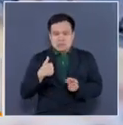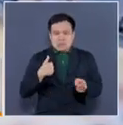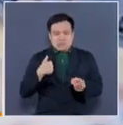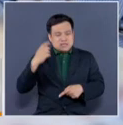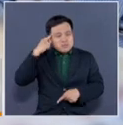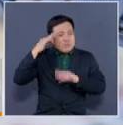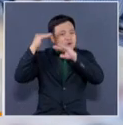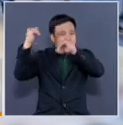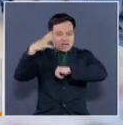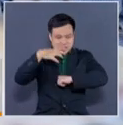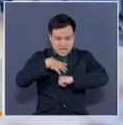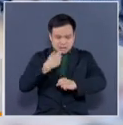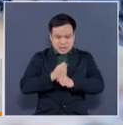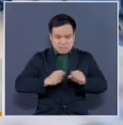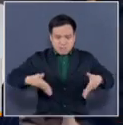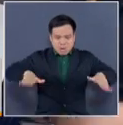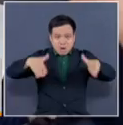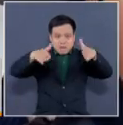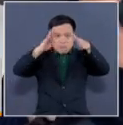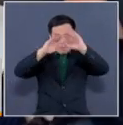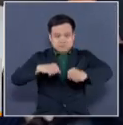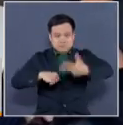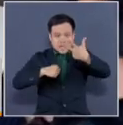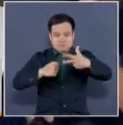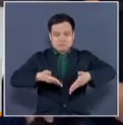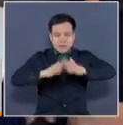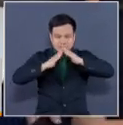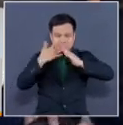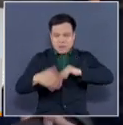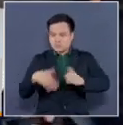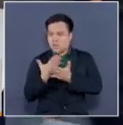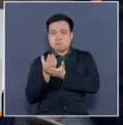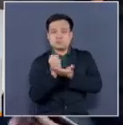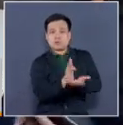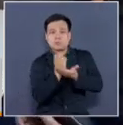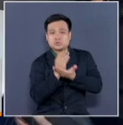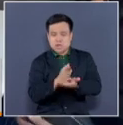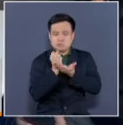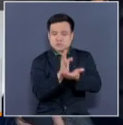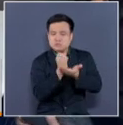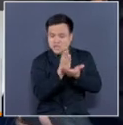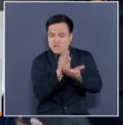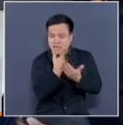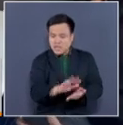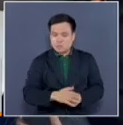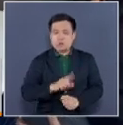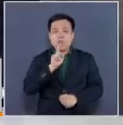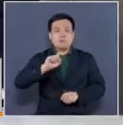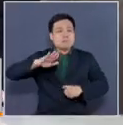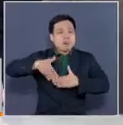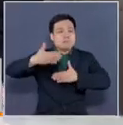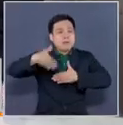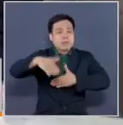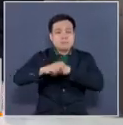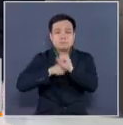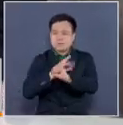แต่ผ่านมาเกือบ8ปีไหนอะวิหารไม่มีนะสร้างเพียงแค่ศาลรองชั้นเดียวเท่านั้นพอ